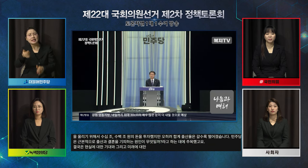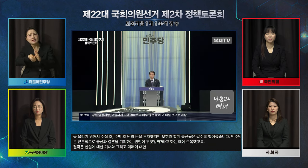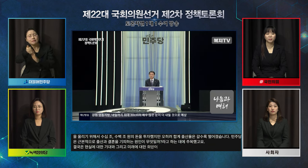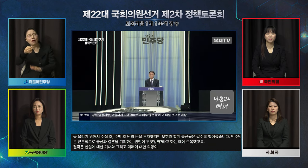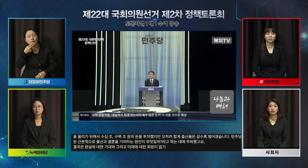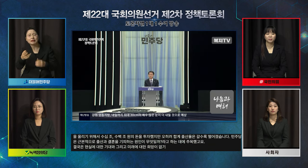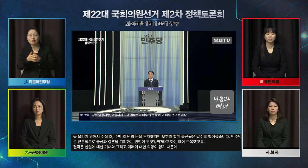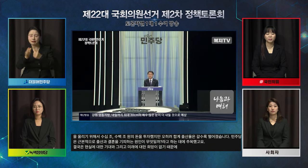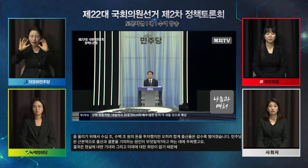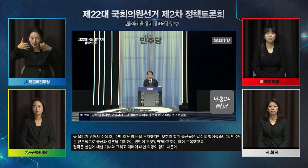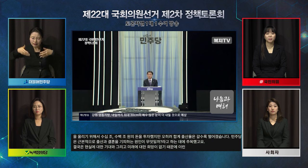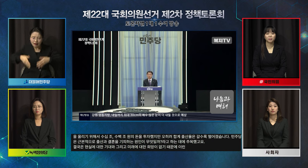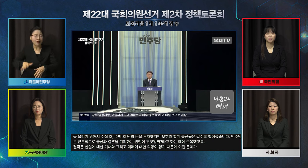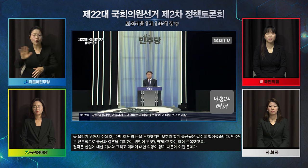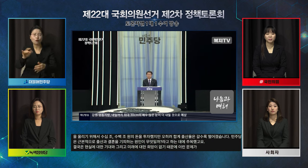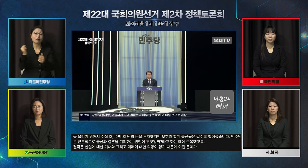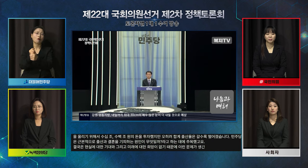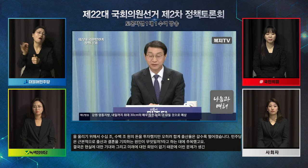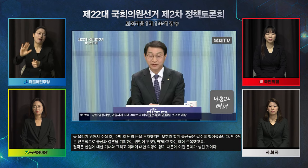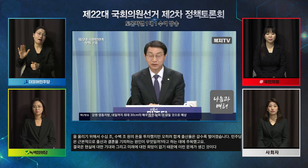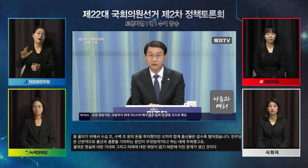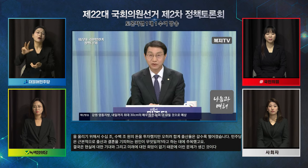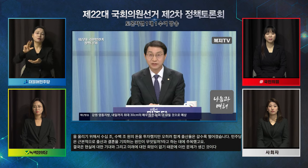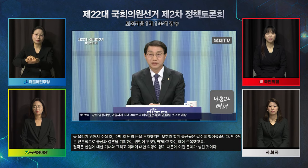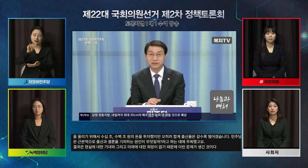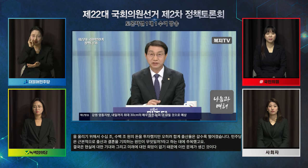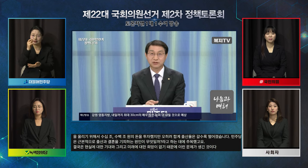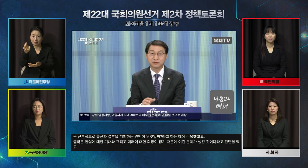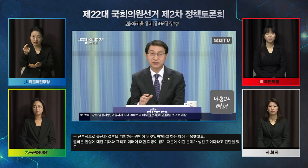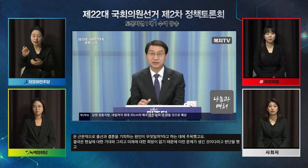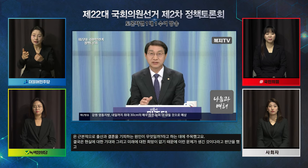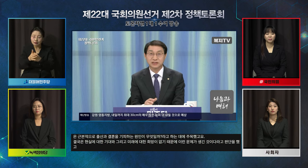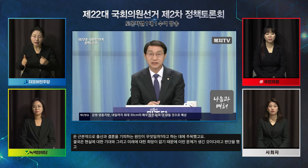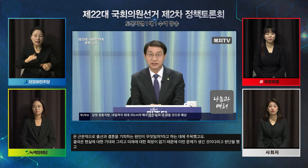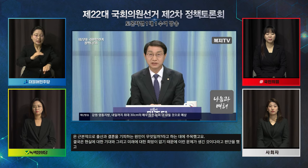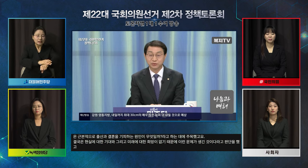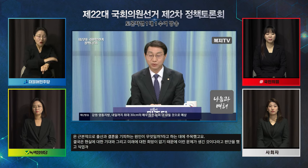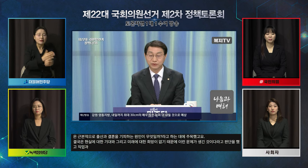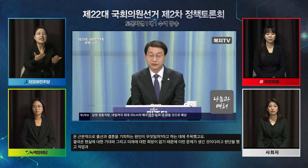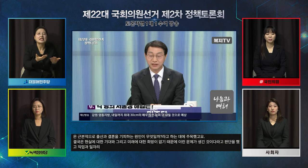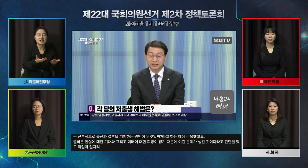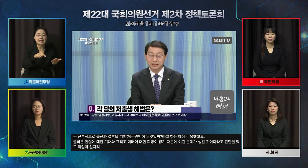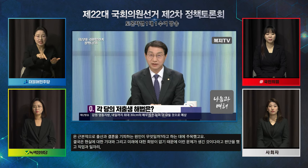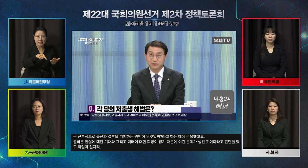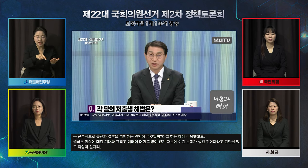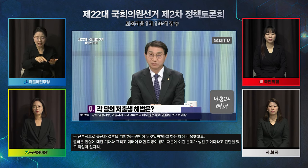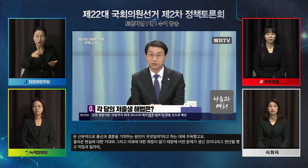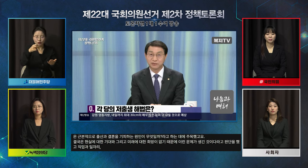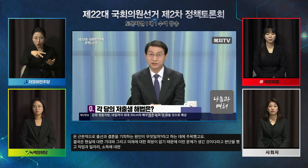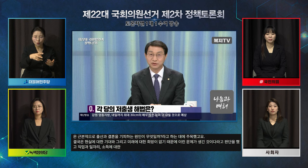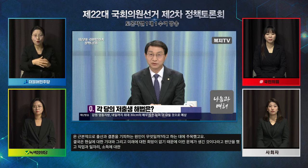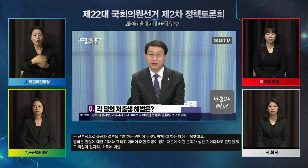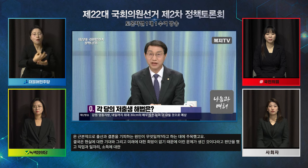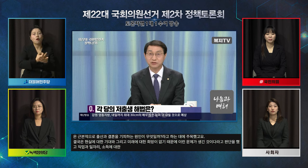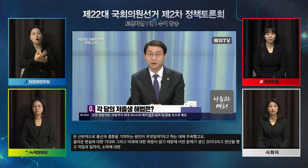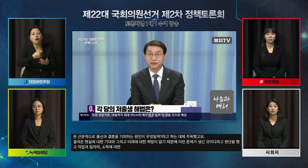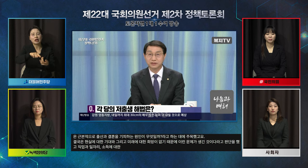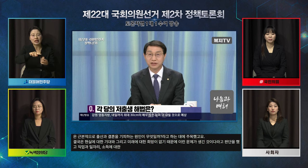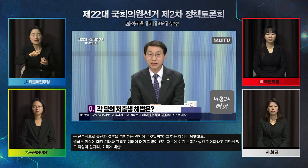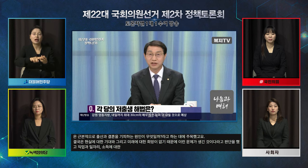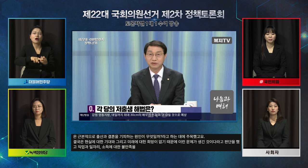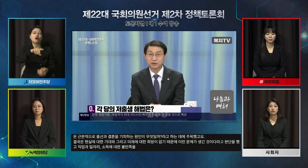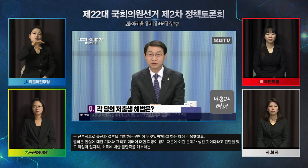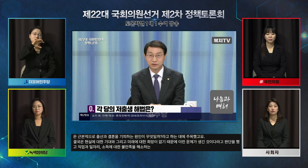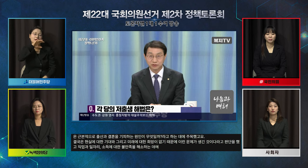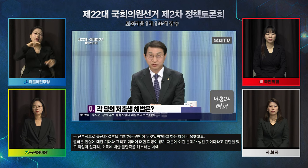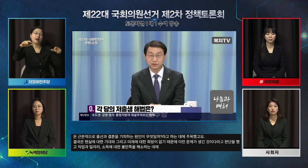없기 때문에 이런 문제가 생긴 것이다 라고 판단했고 직업과 일자리, 소득에 대한 불만족을 해소하는